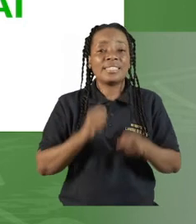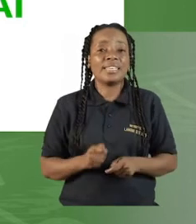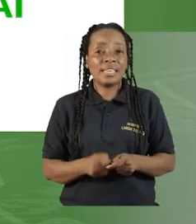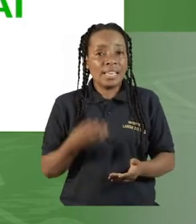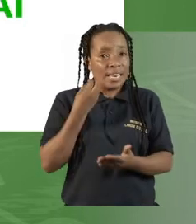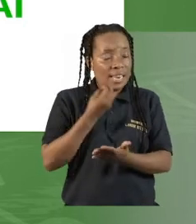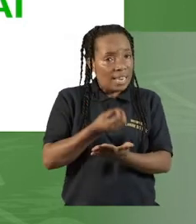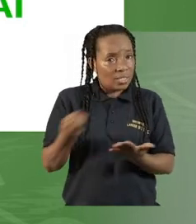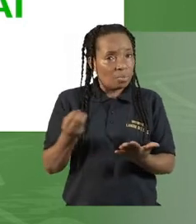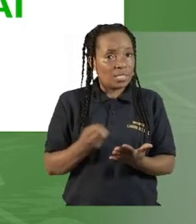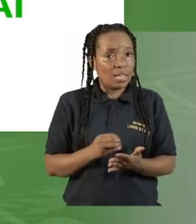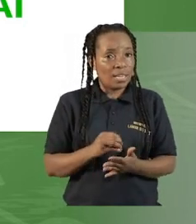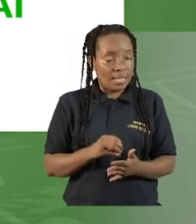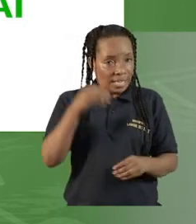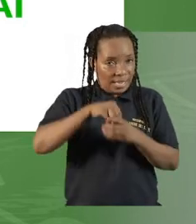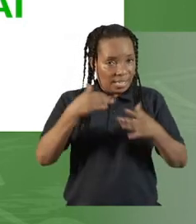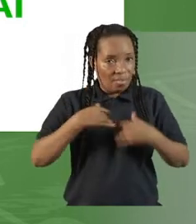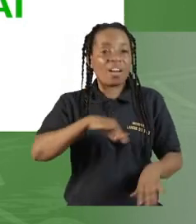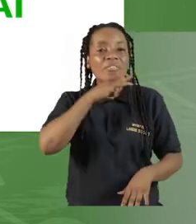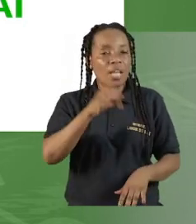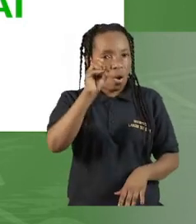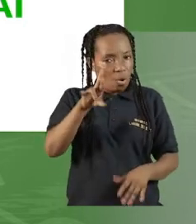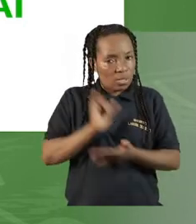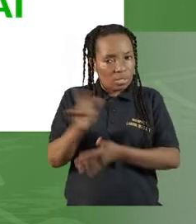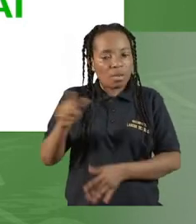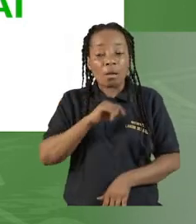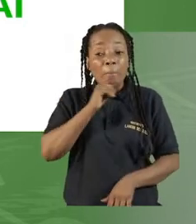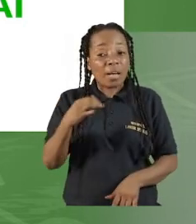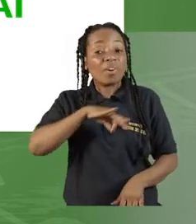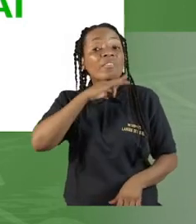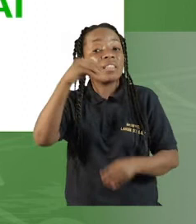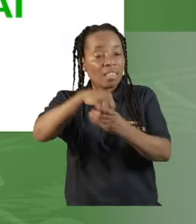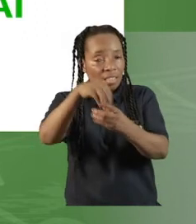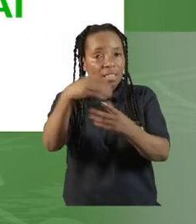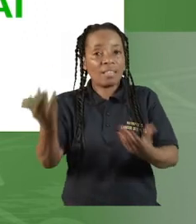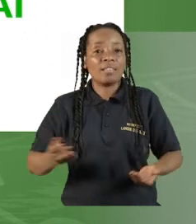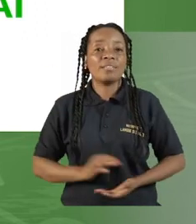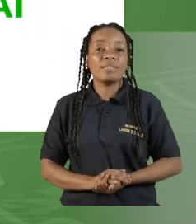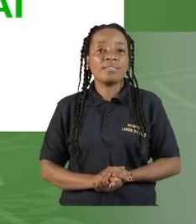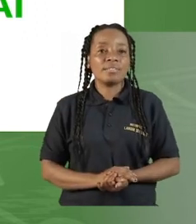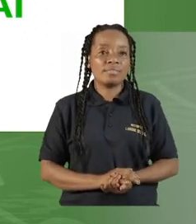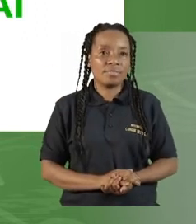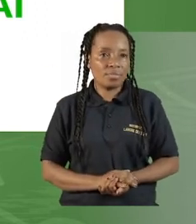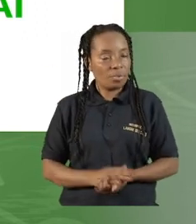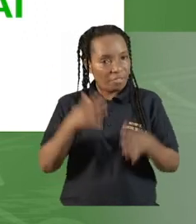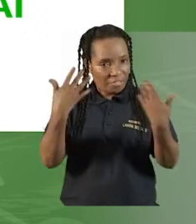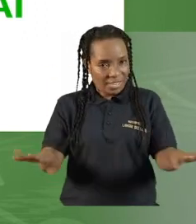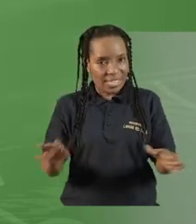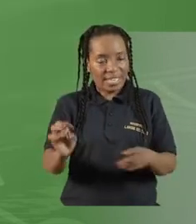fer, alors que l'oxyde de cuivre 2 n'en contient pas. Notre activité d'application est ainsi